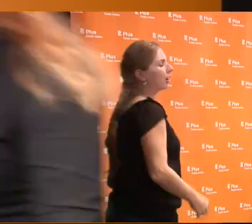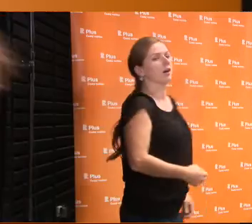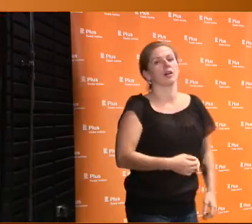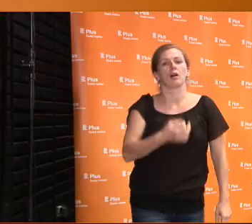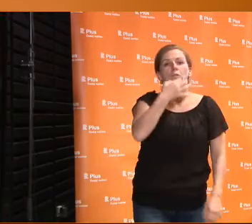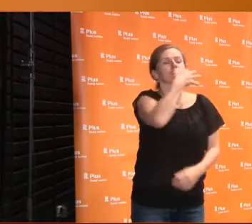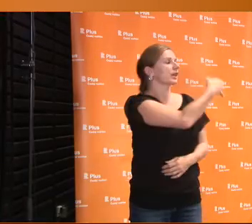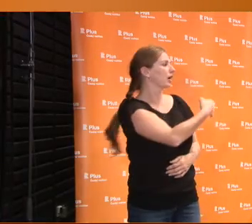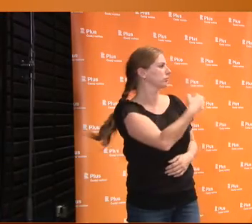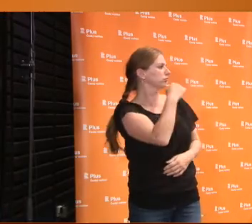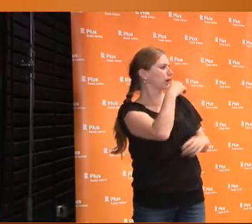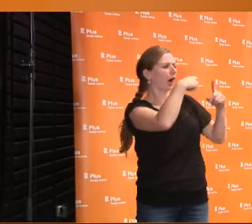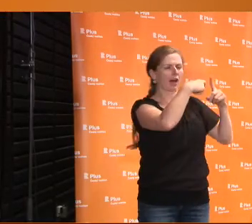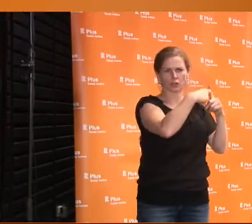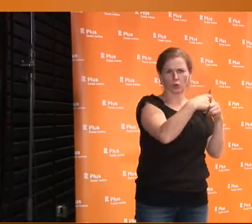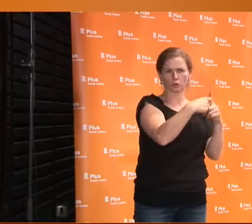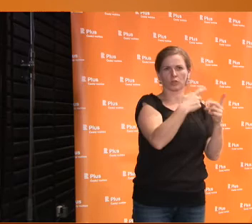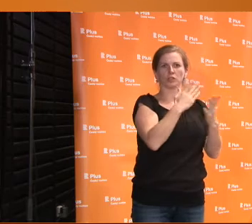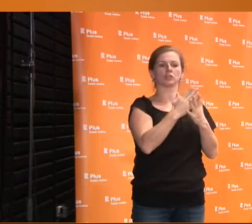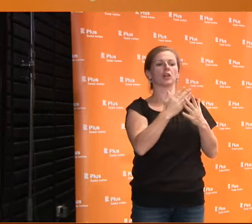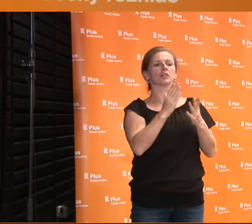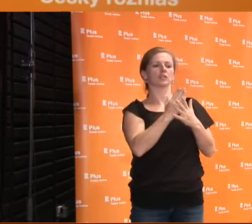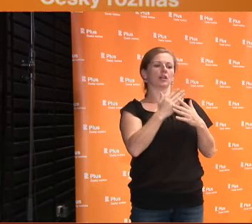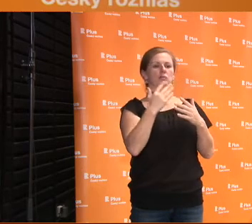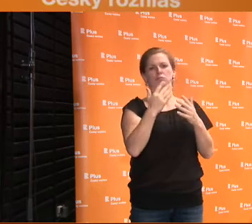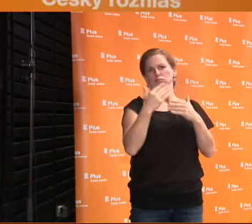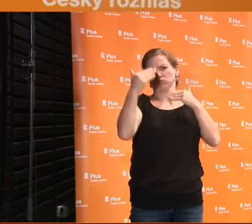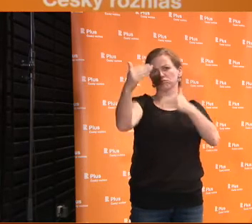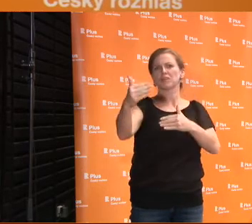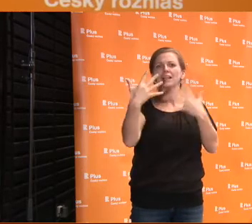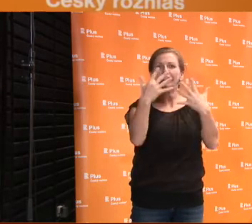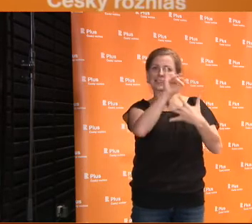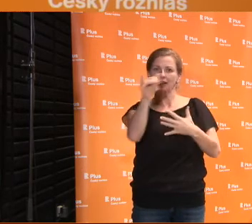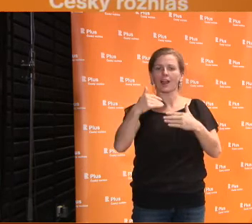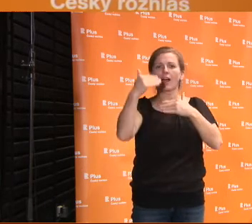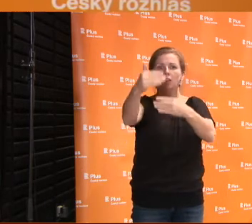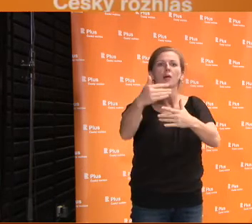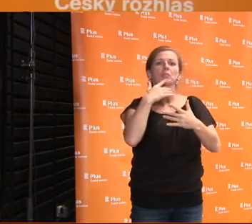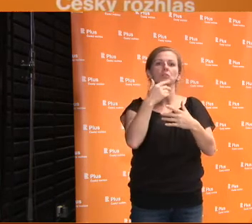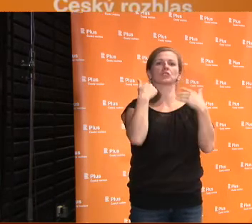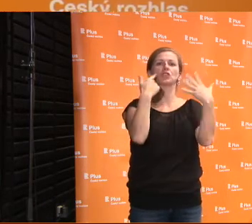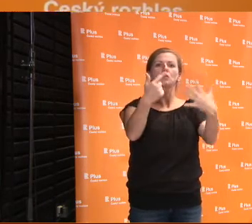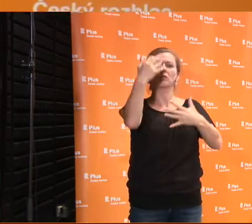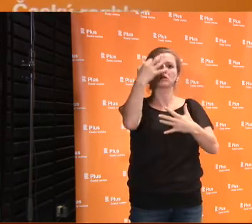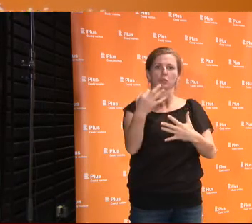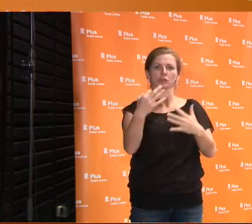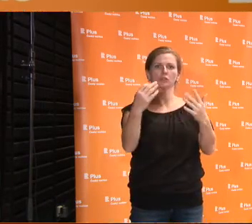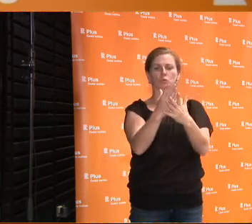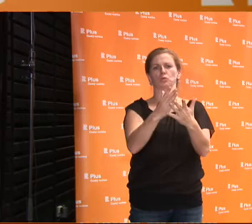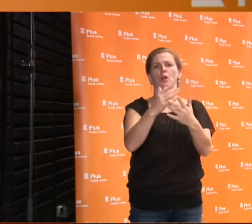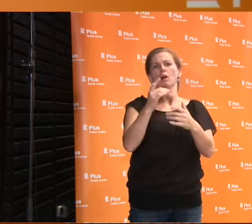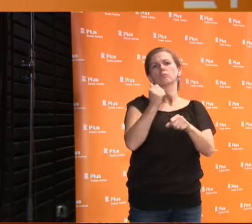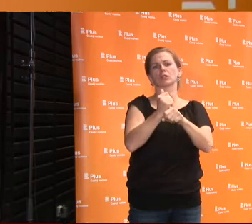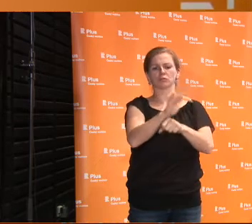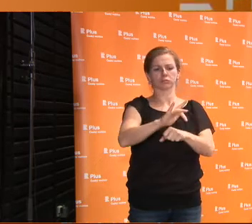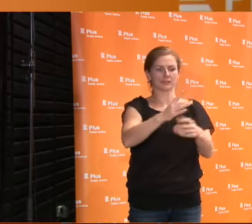zmíněné Světového ekonomického fóra do 10 let 75 milionů pracovních pozic celosvětově zanikne, ale téměř dvojnásobek těch pracovních